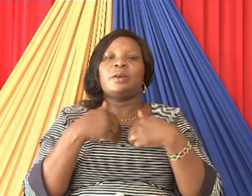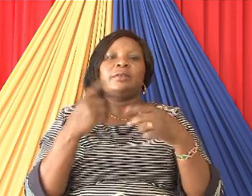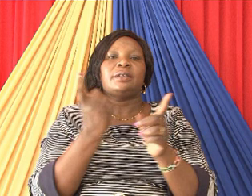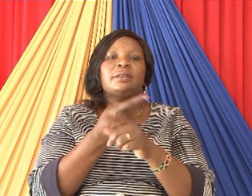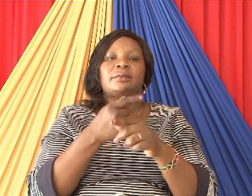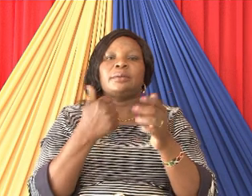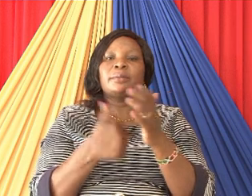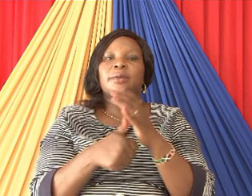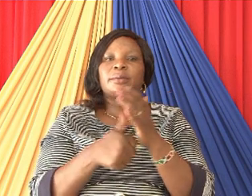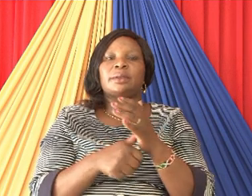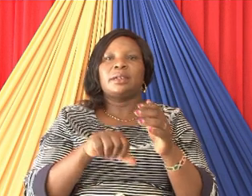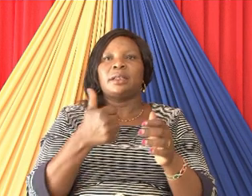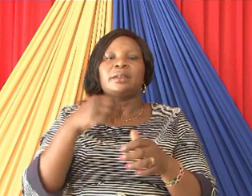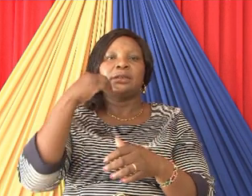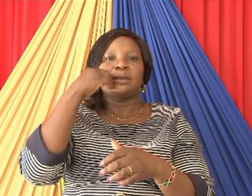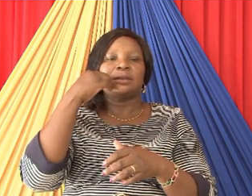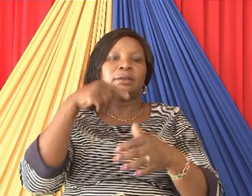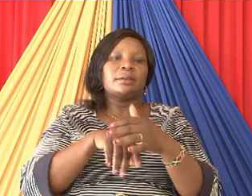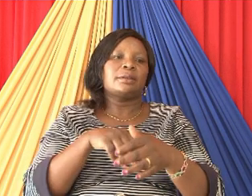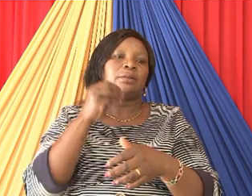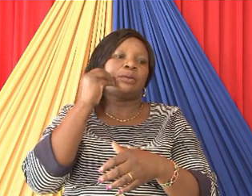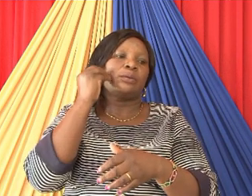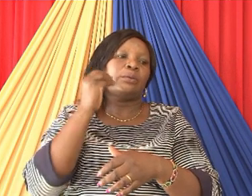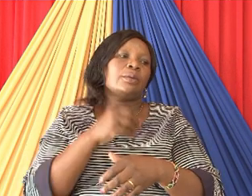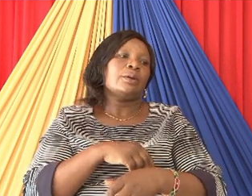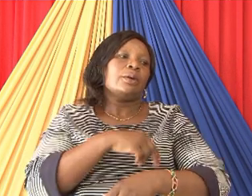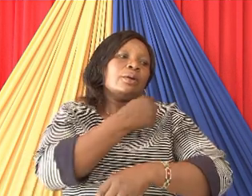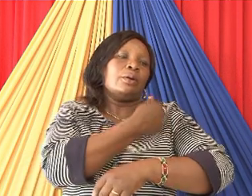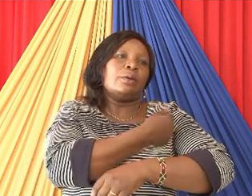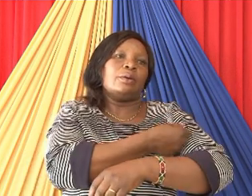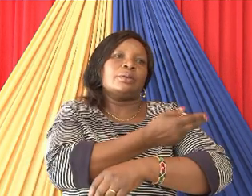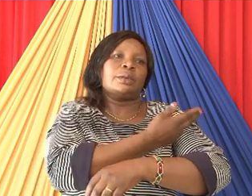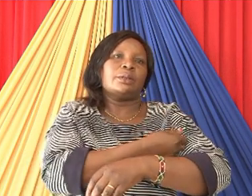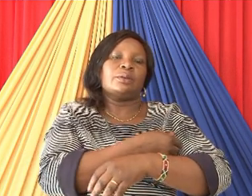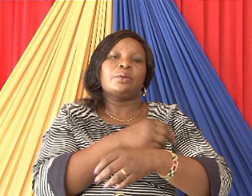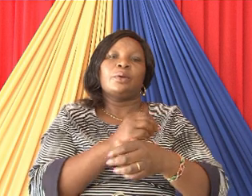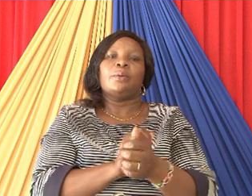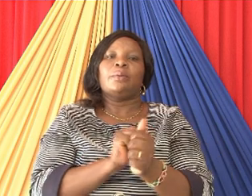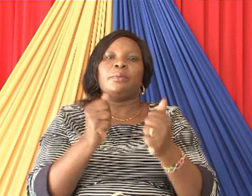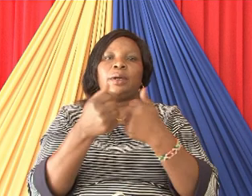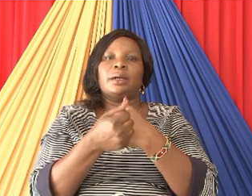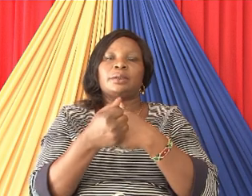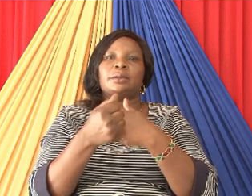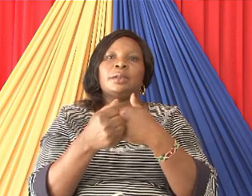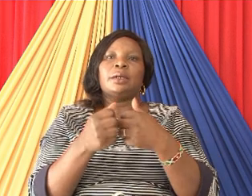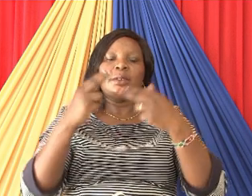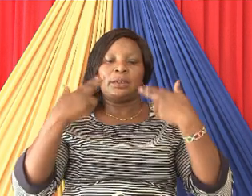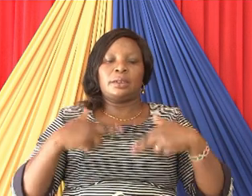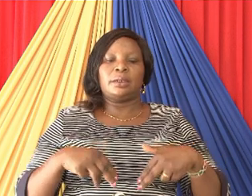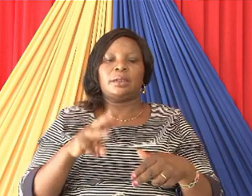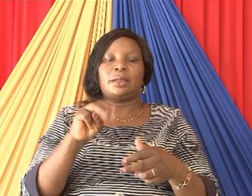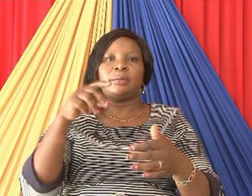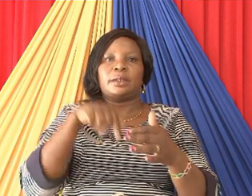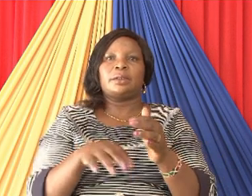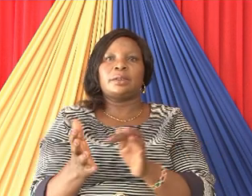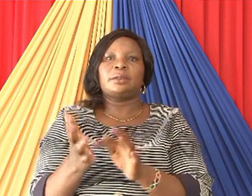Wakiwa hospitalini, naomba Mungu ukawafikie na uponyaji wako tuachie katika